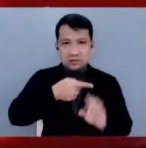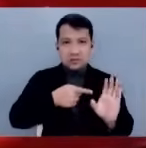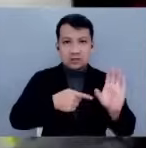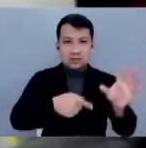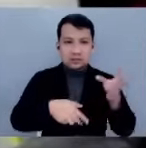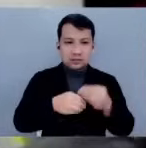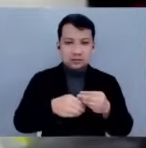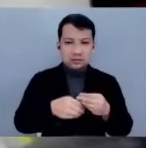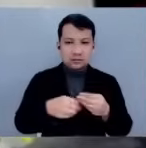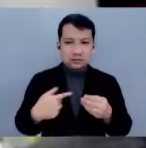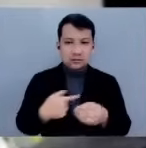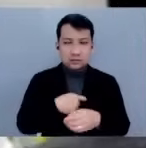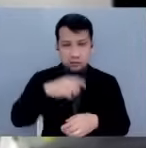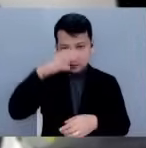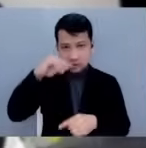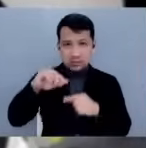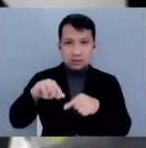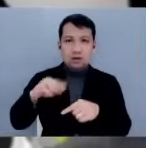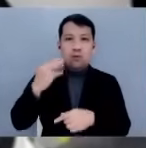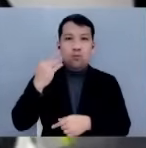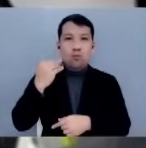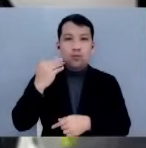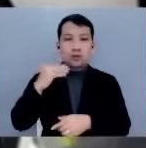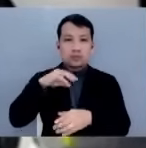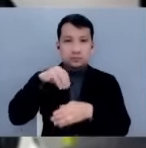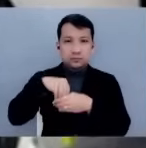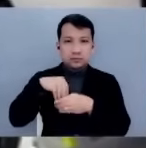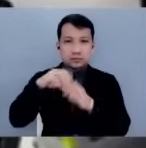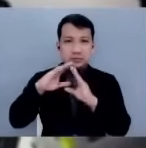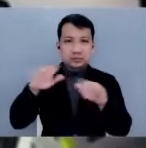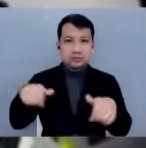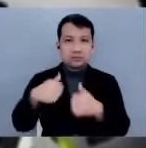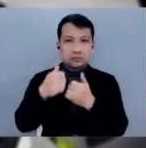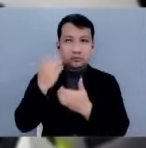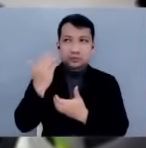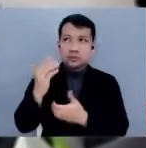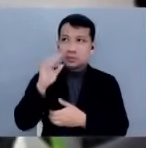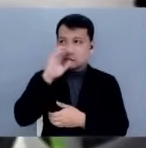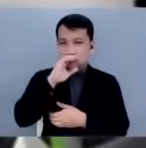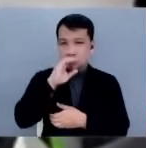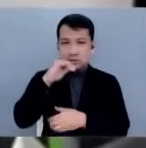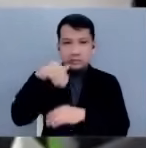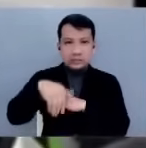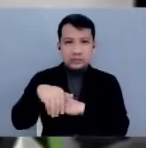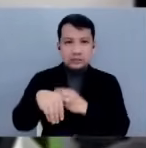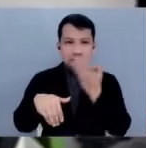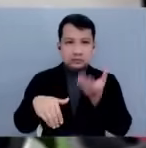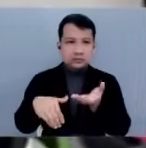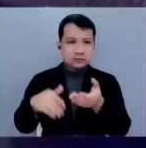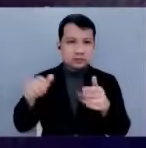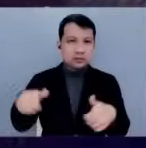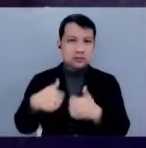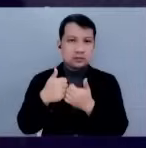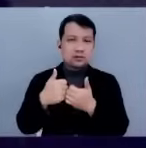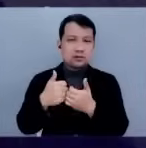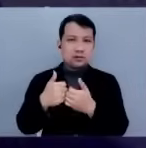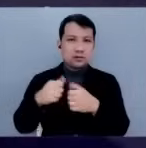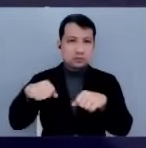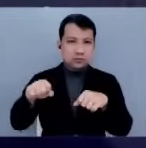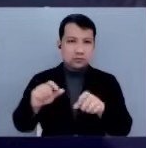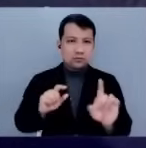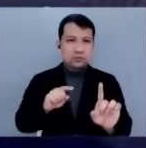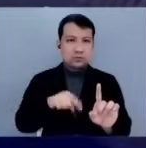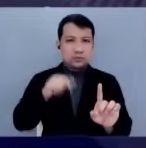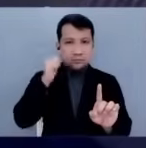sugatan na lalaking ito habang nasa loob siya ng ambulansya sa Cebu City kagabi. Nasagasaan ng kanyang motor ang isang babae